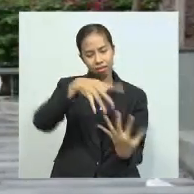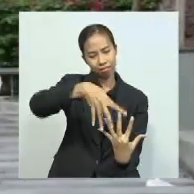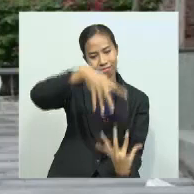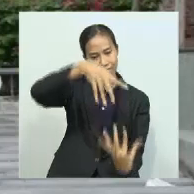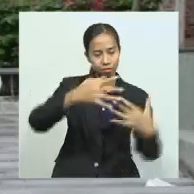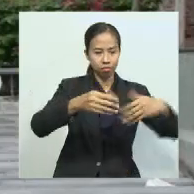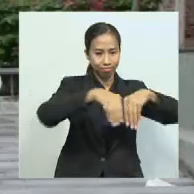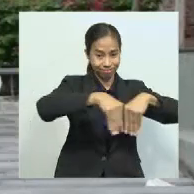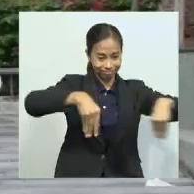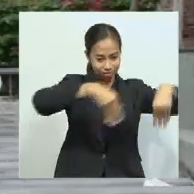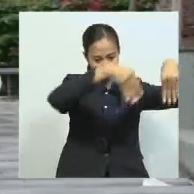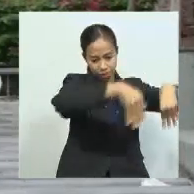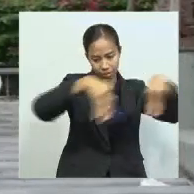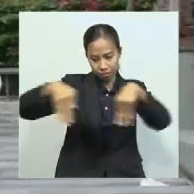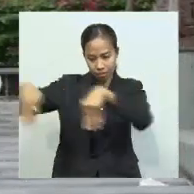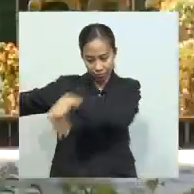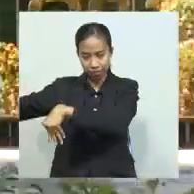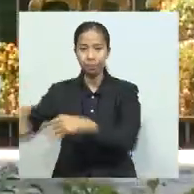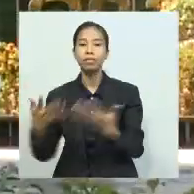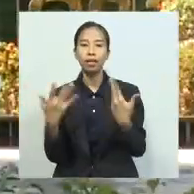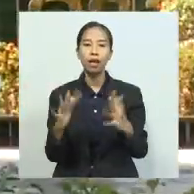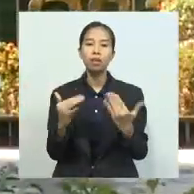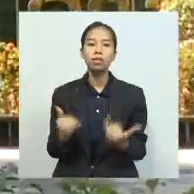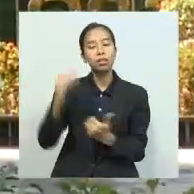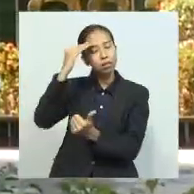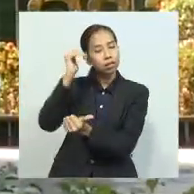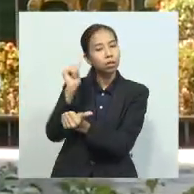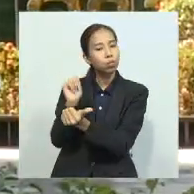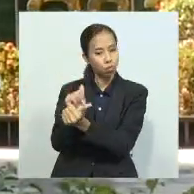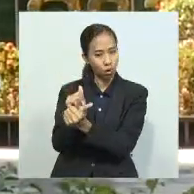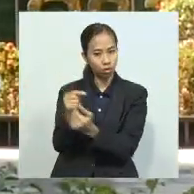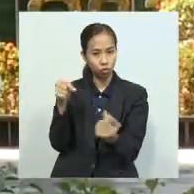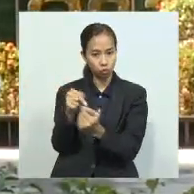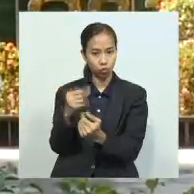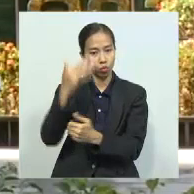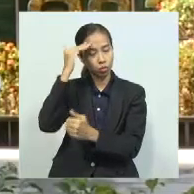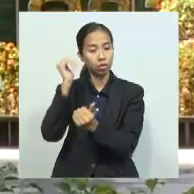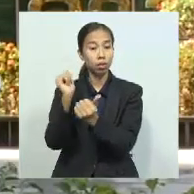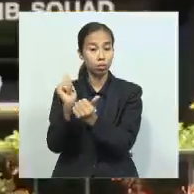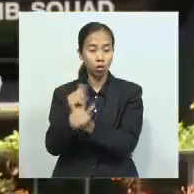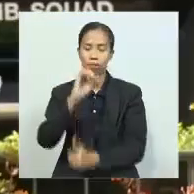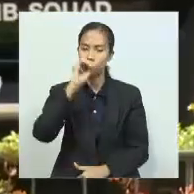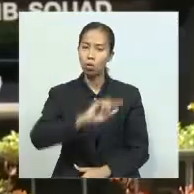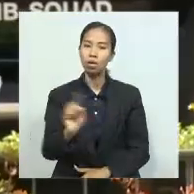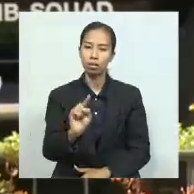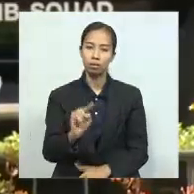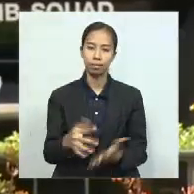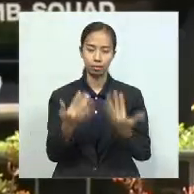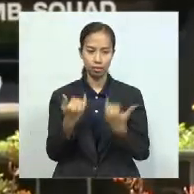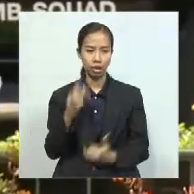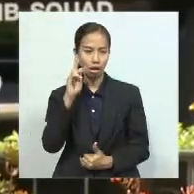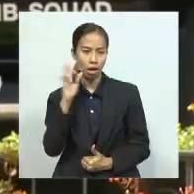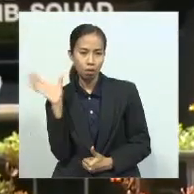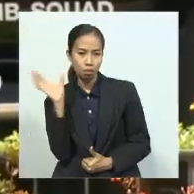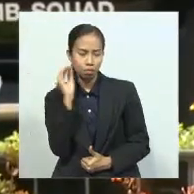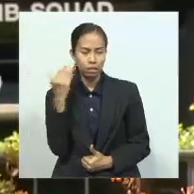ามขณะที่พลตำรวจตรีเอกชัยบุญวิสุทธิ์ผู้บังคับการตำรวจนครบาล2ระบุว่าจากการข่าวพบว่า